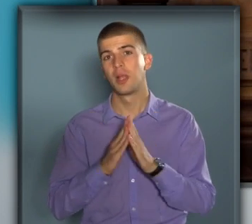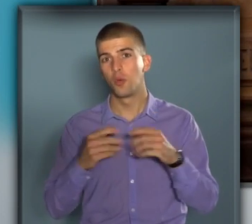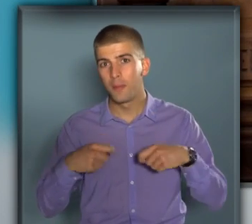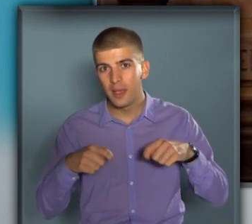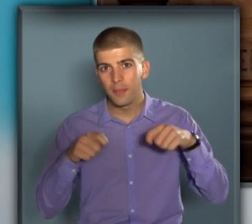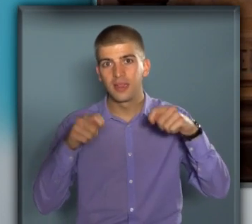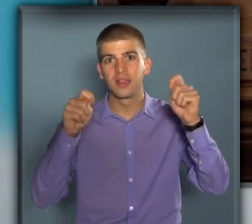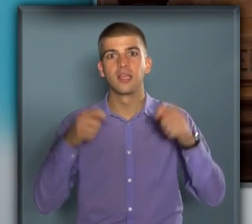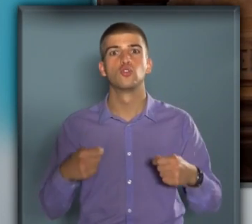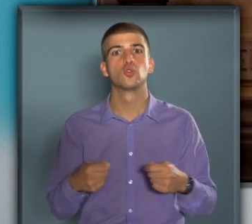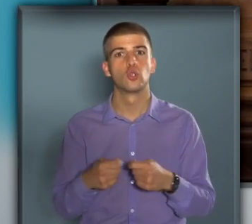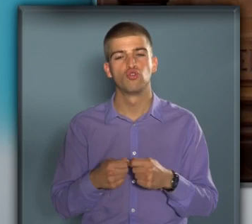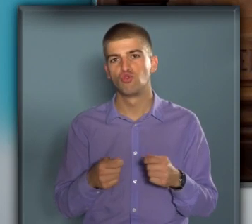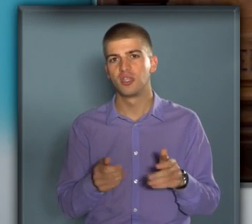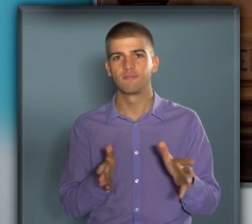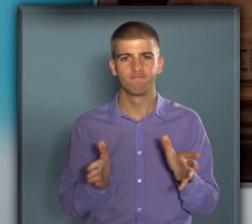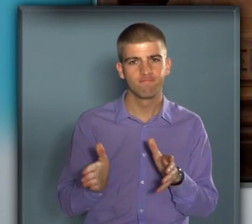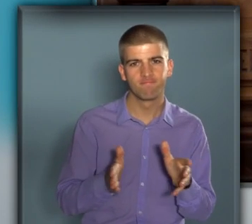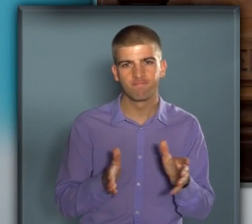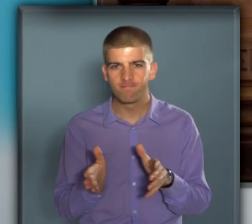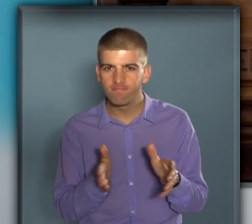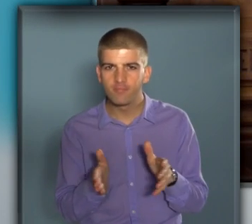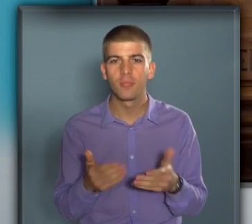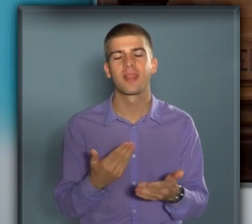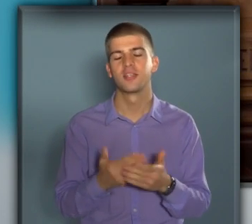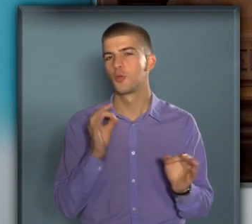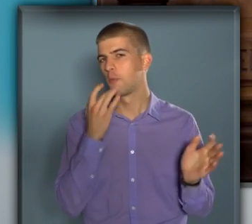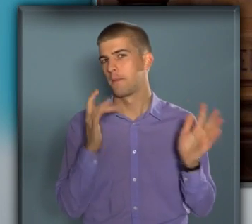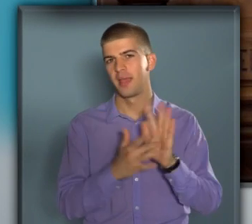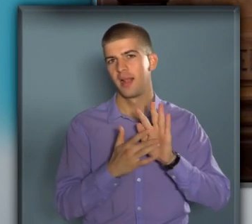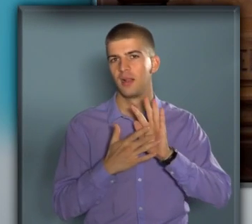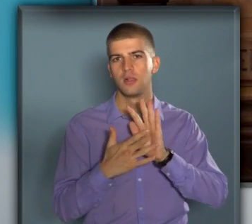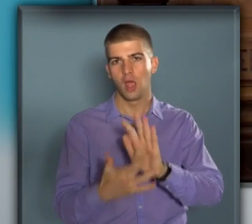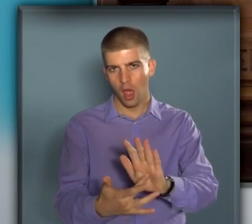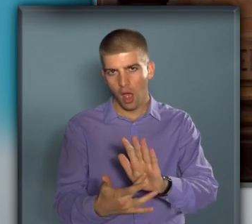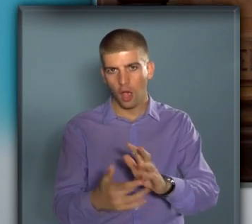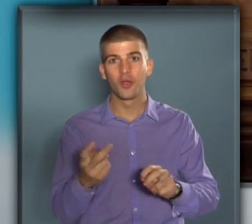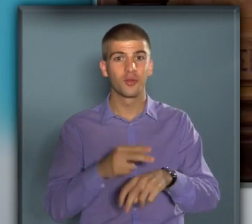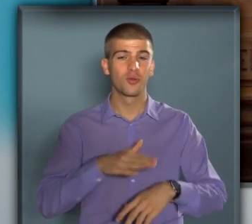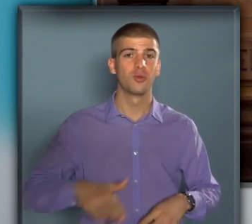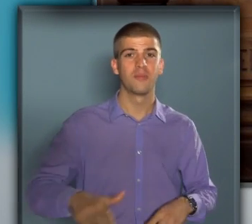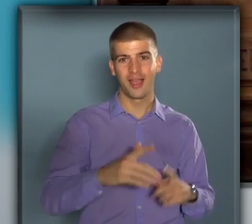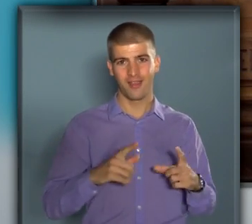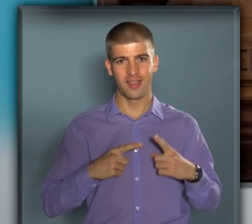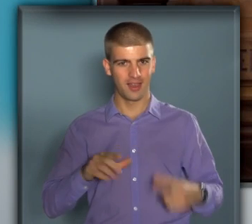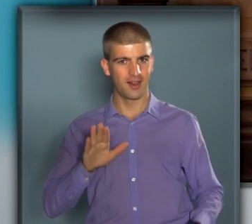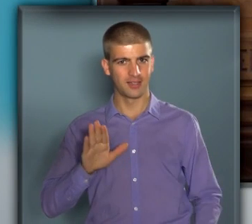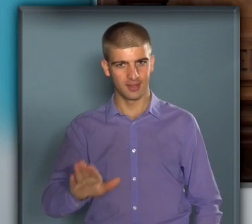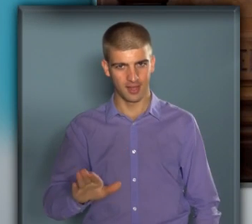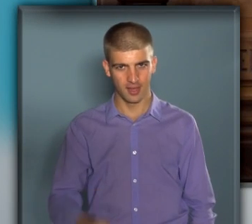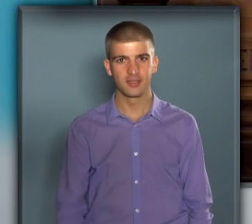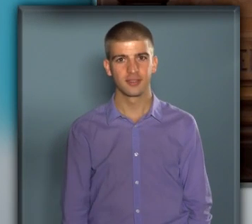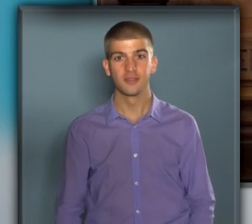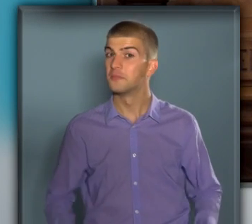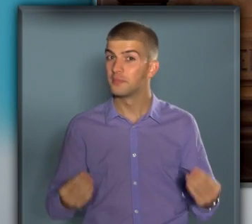a közösségformálás, azt gondolom példaértékű módon volt jelen abban az időben is Kőbánya életében,